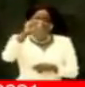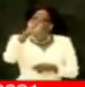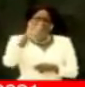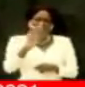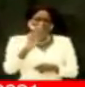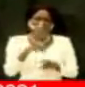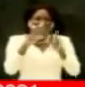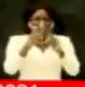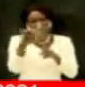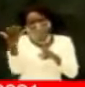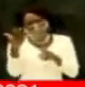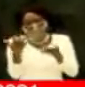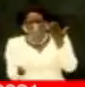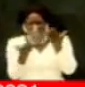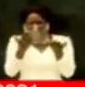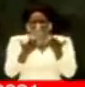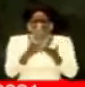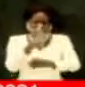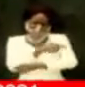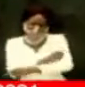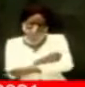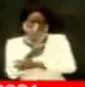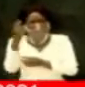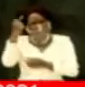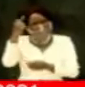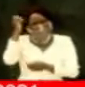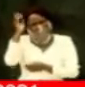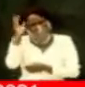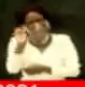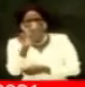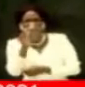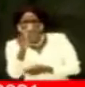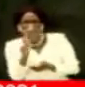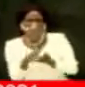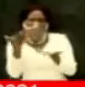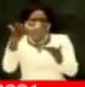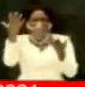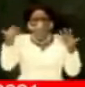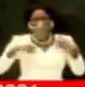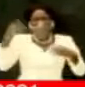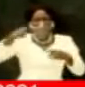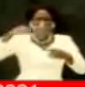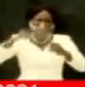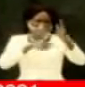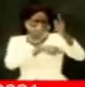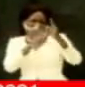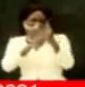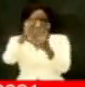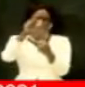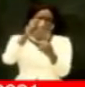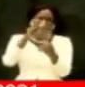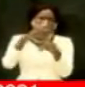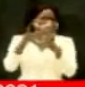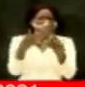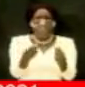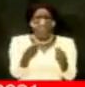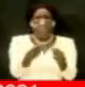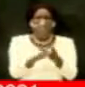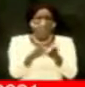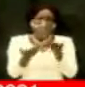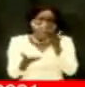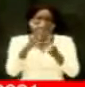zinthu zoti tikangomwa panado ndiye kuti titani tichira zina zovuta zimene taziona zoti tachepekedwa makamaka